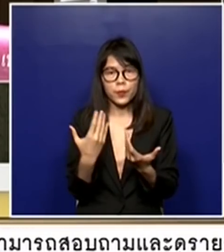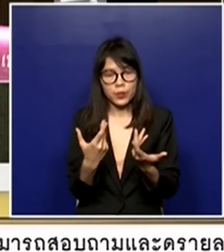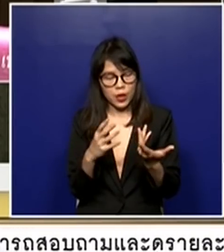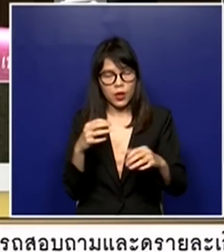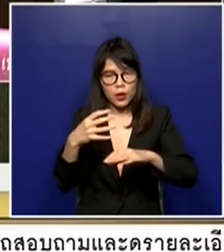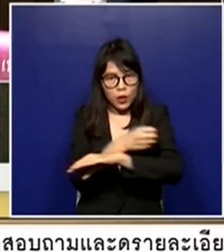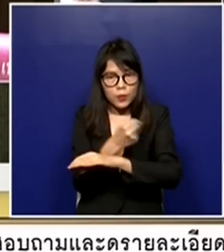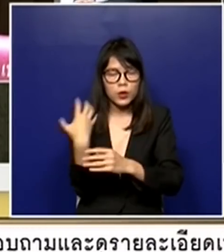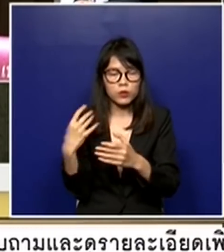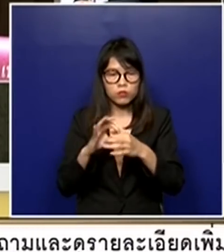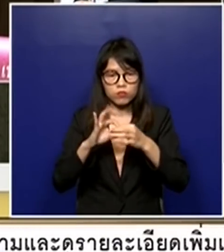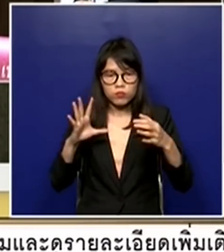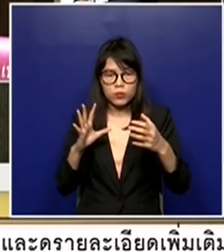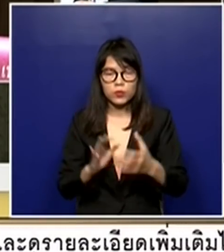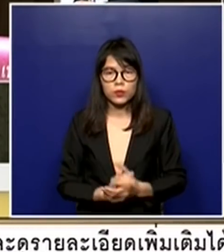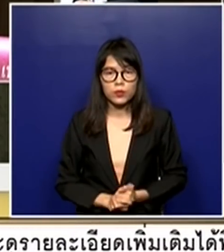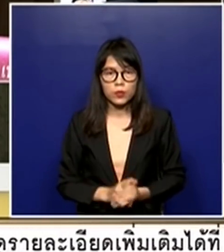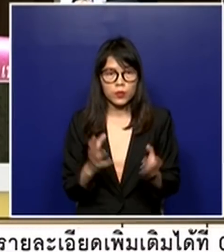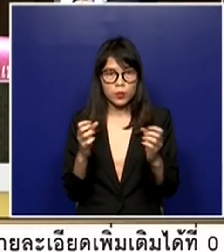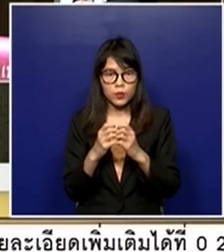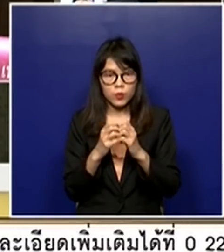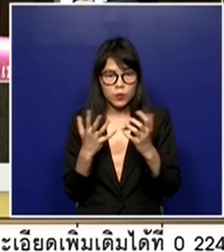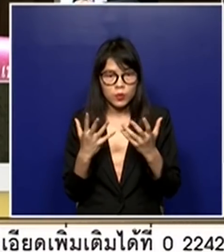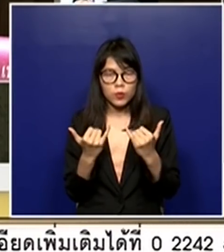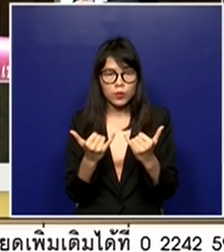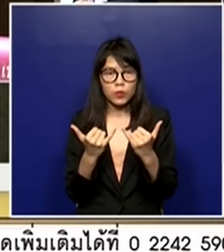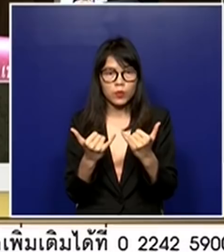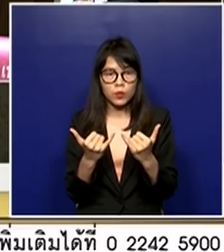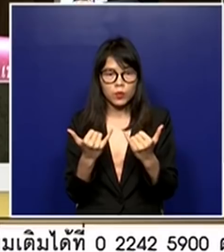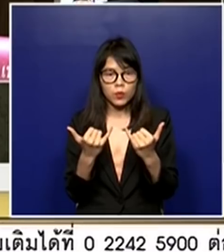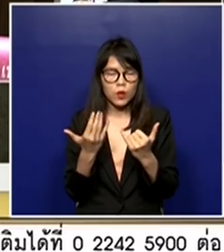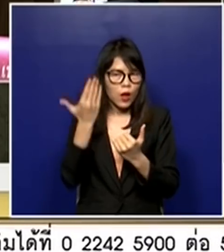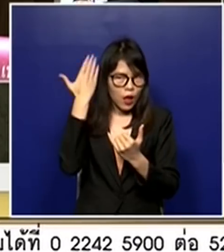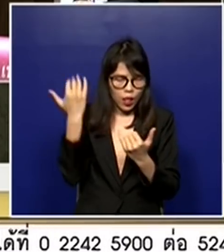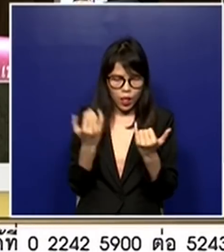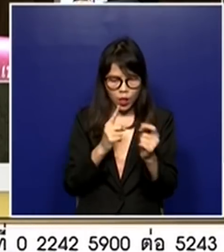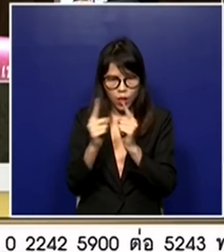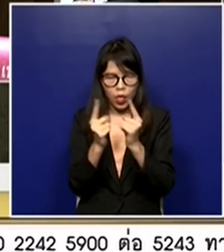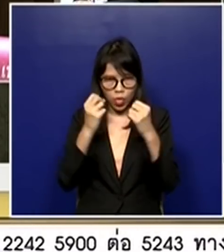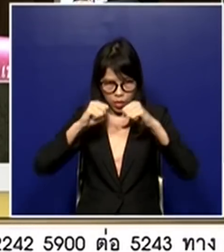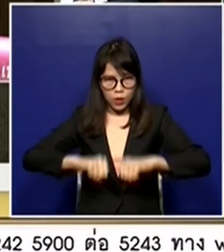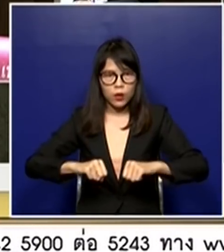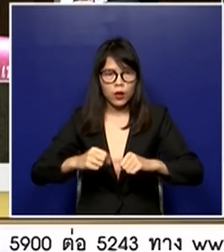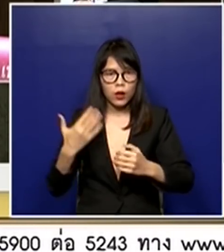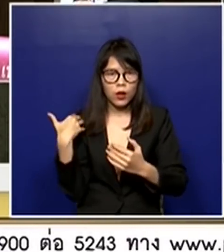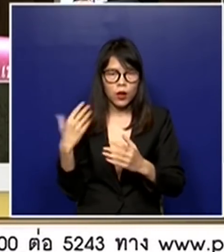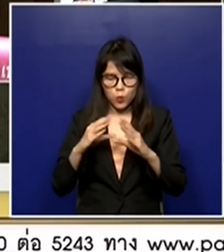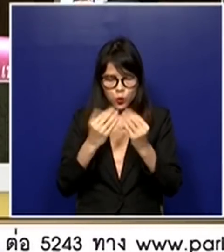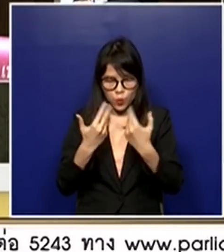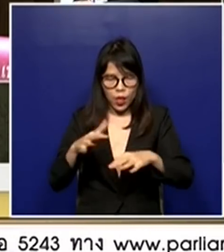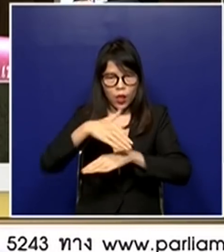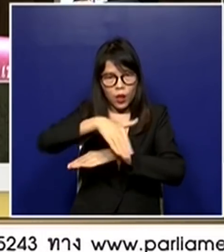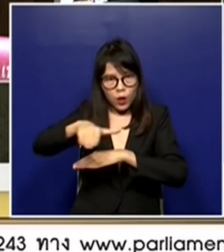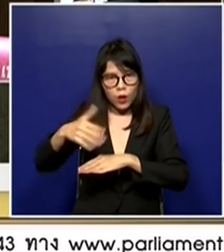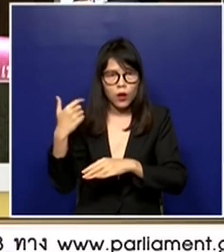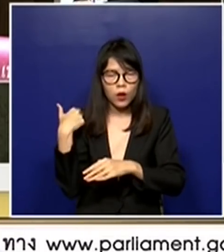ที่มีการจับโยงสถาบันนะครับก็วันนั้นก็ตกลงกันอย่างนั้นนะครับหลังจากที่ออกนอกห้องเนี่ยผมได้ข่าวมาว่าท่